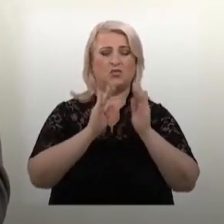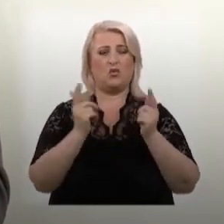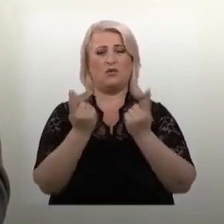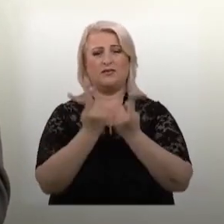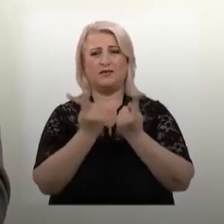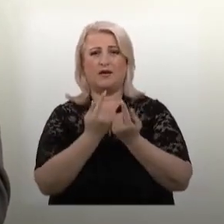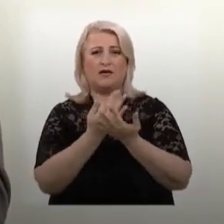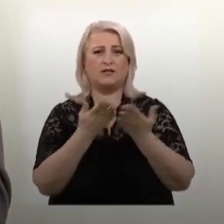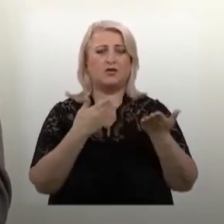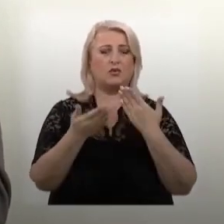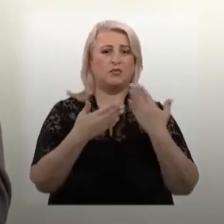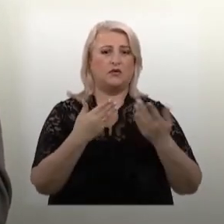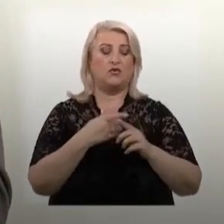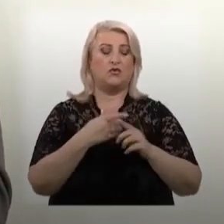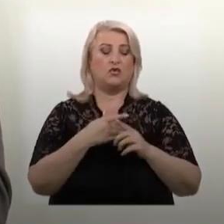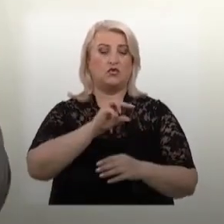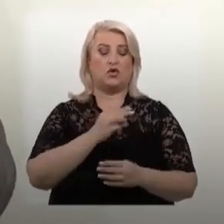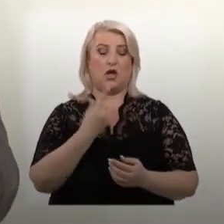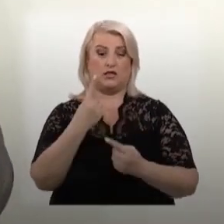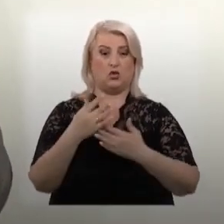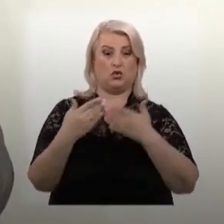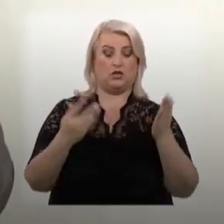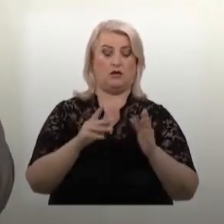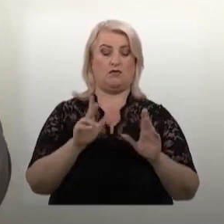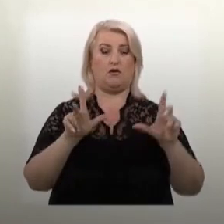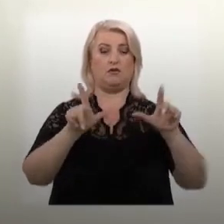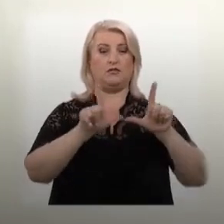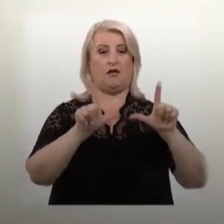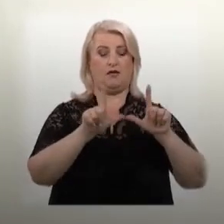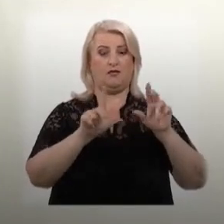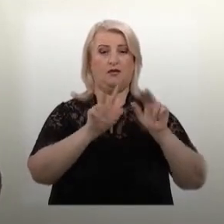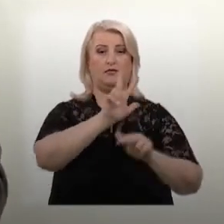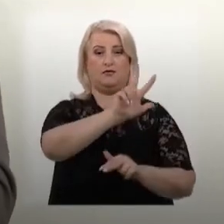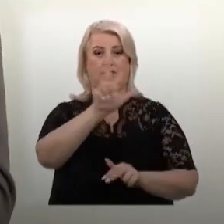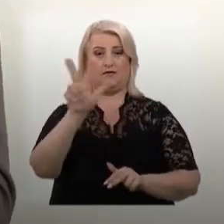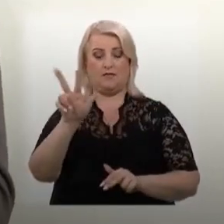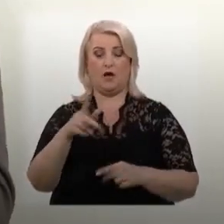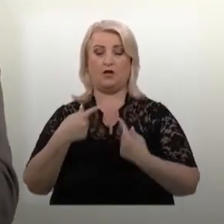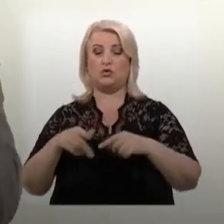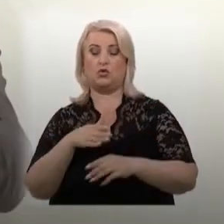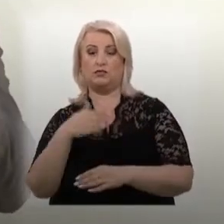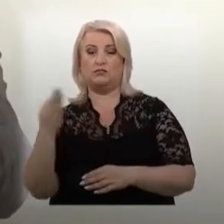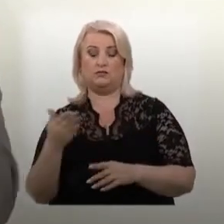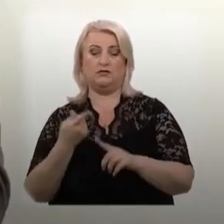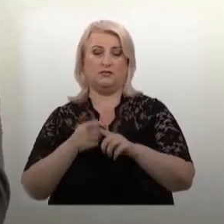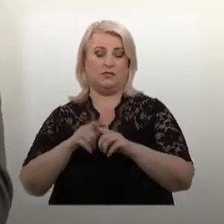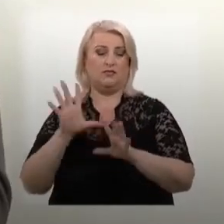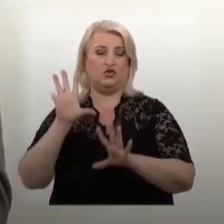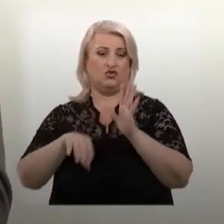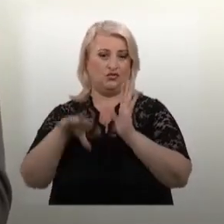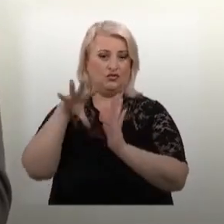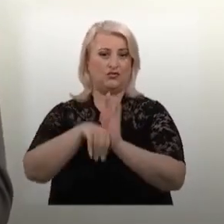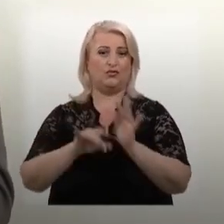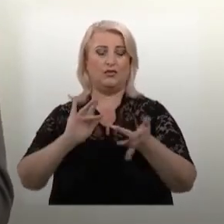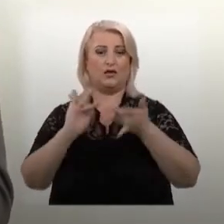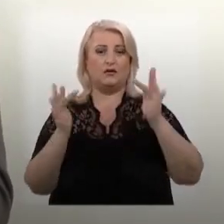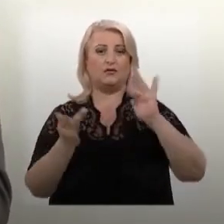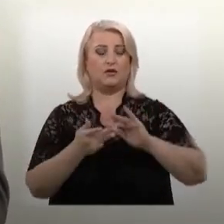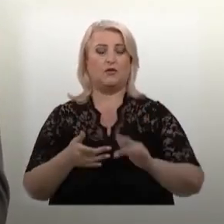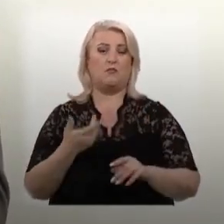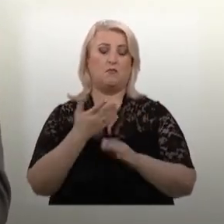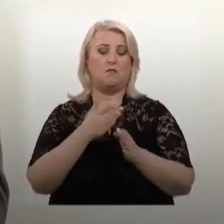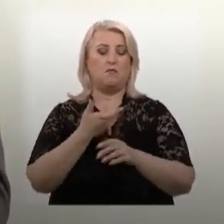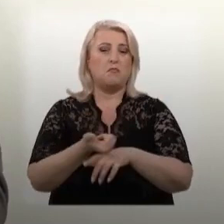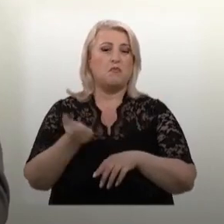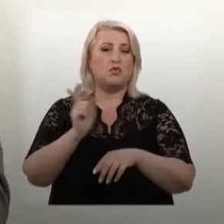pe de o parte este 3w așa mare parte zice că este Digi sau ca poate mai sunt niște să mă așa de viermi dar mare parte